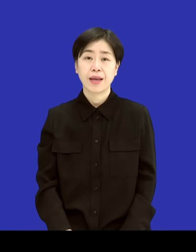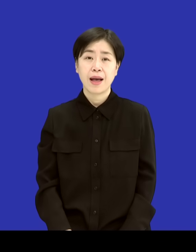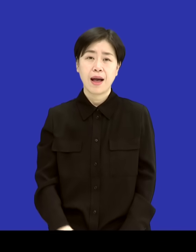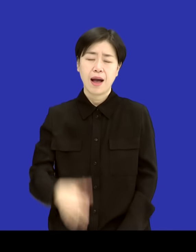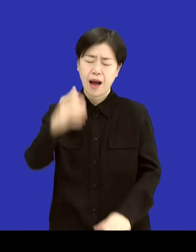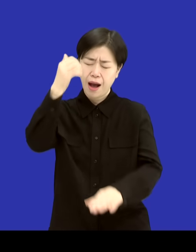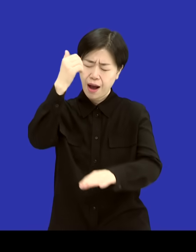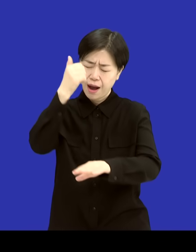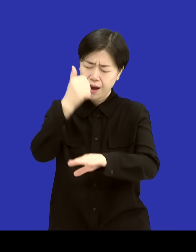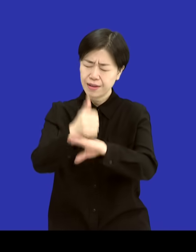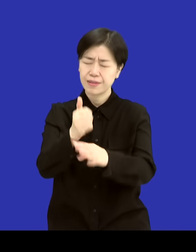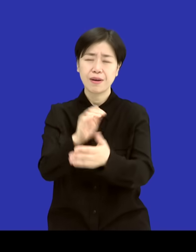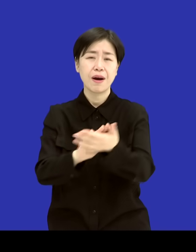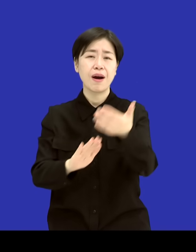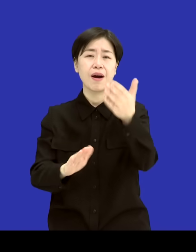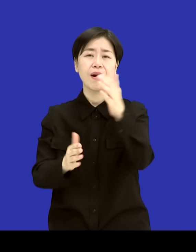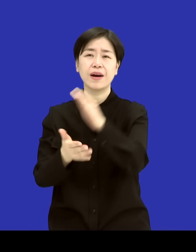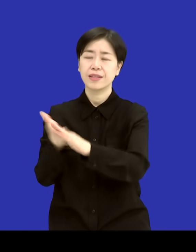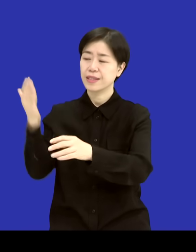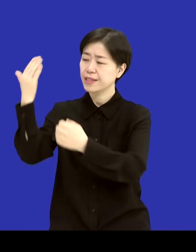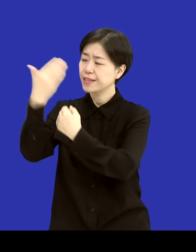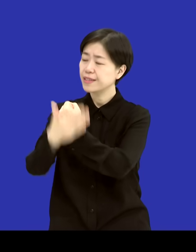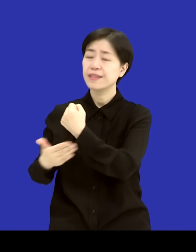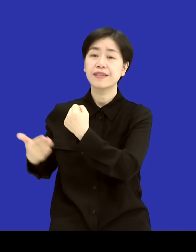한량 없는